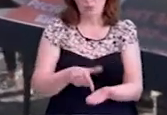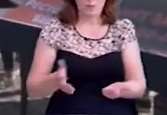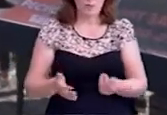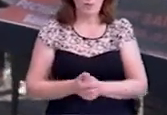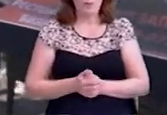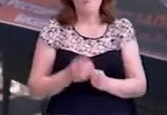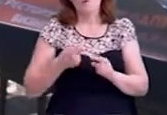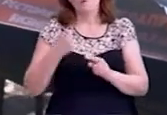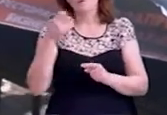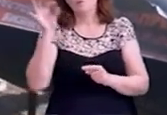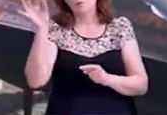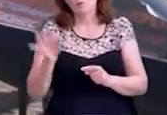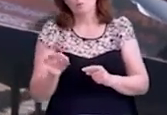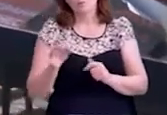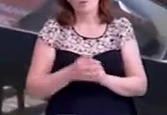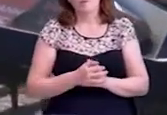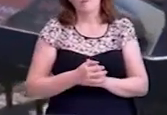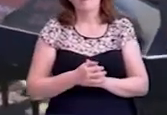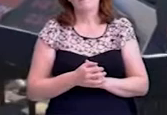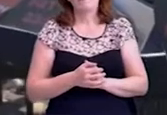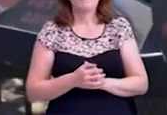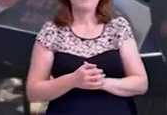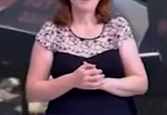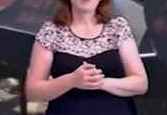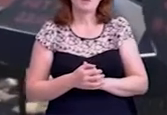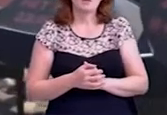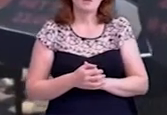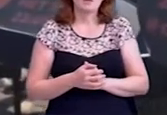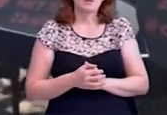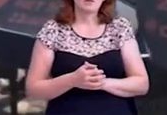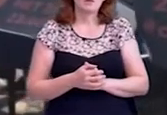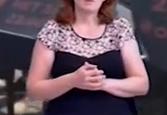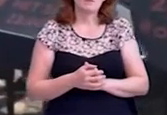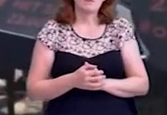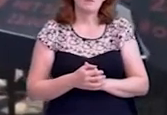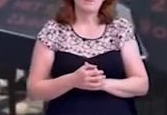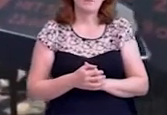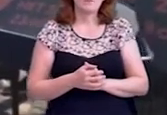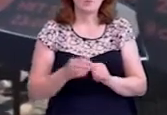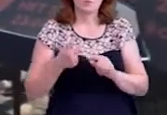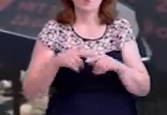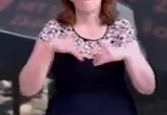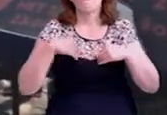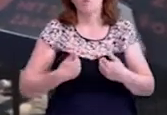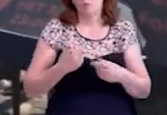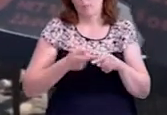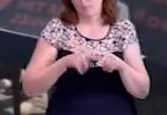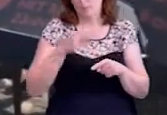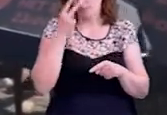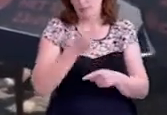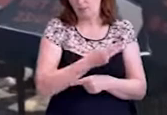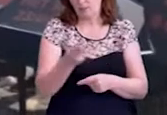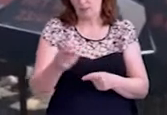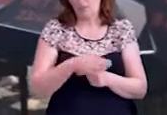атрибут, он на 100%, он правильно, потому что печально на это